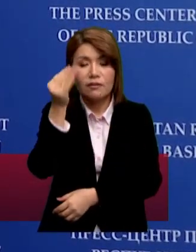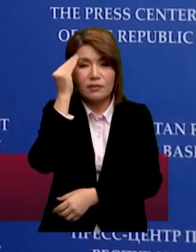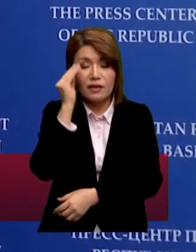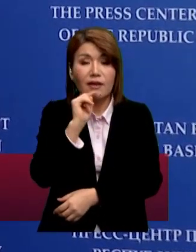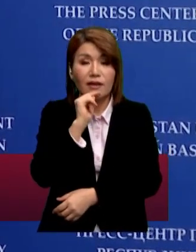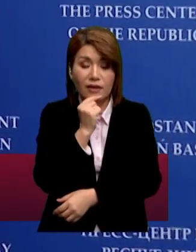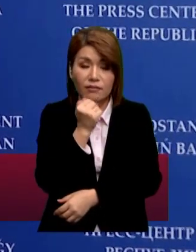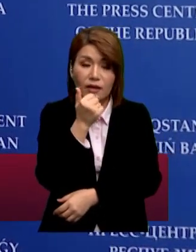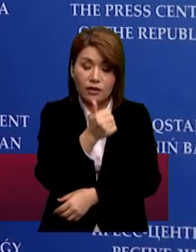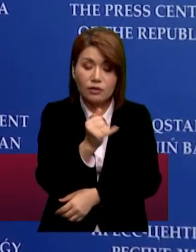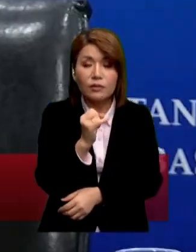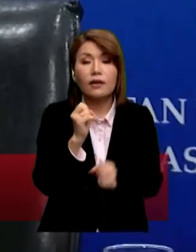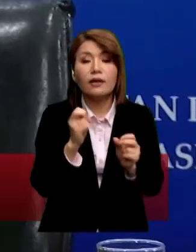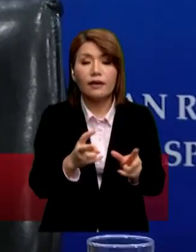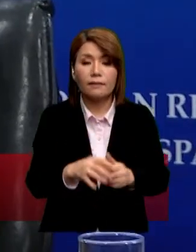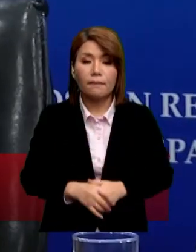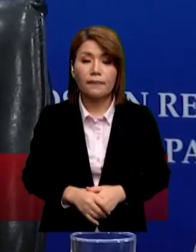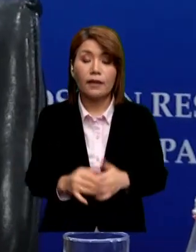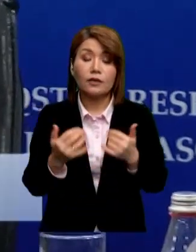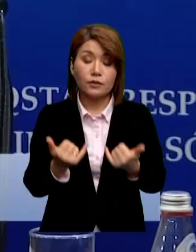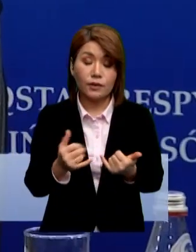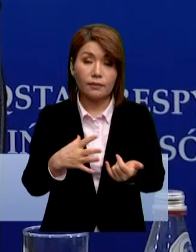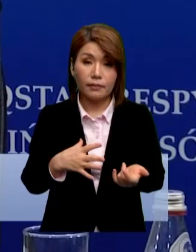эффективным этот метод сдерживания цен? Критика сегодня была.